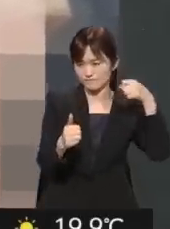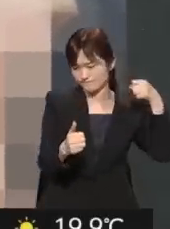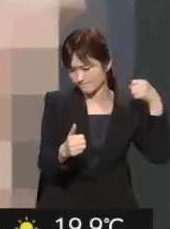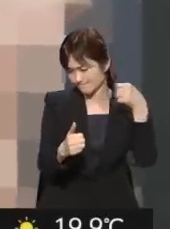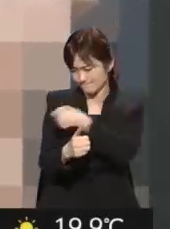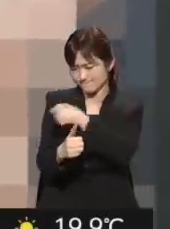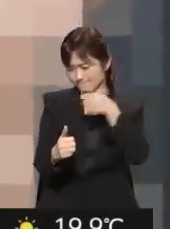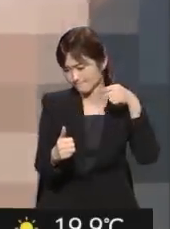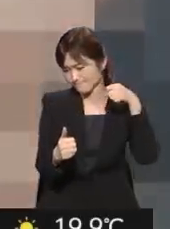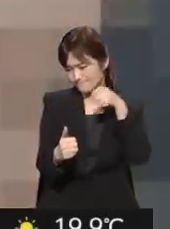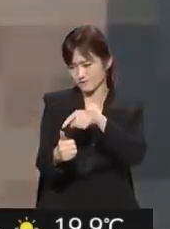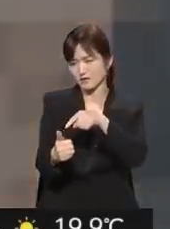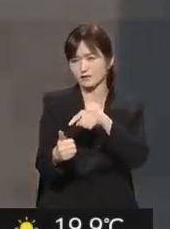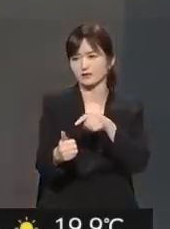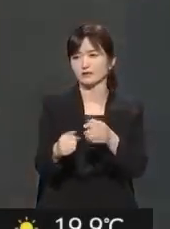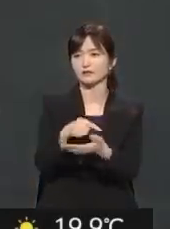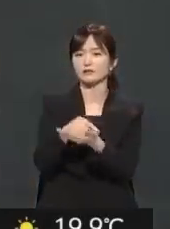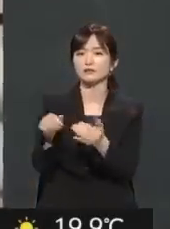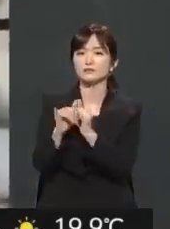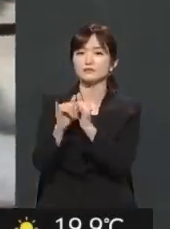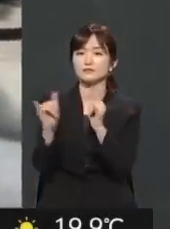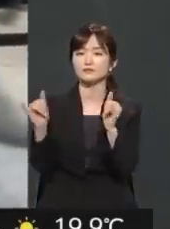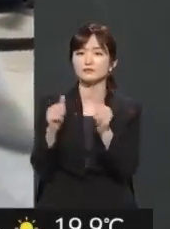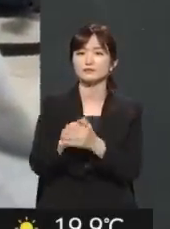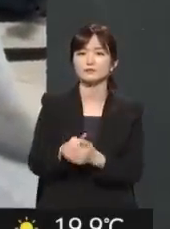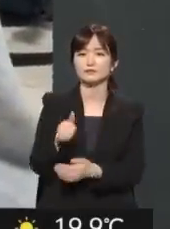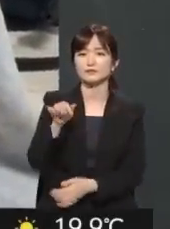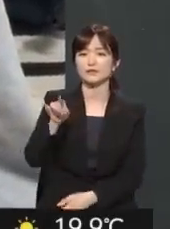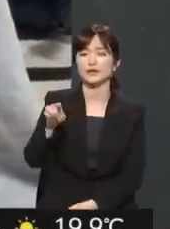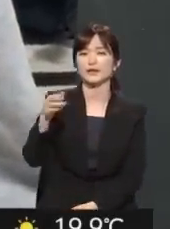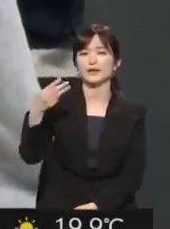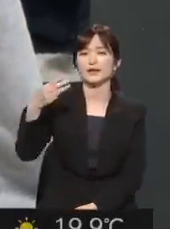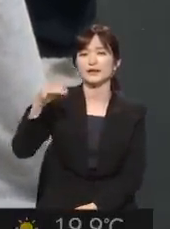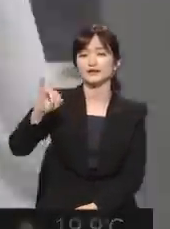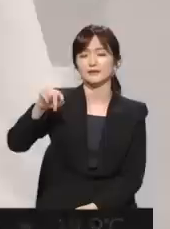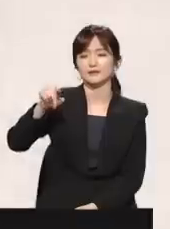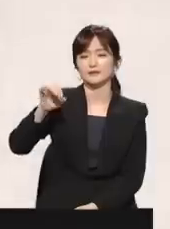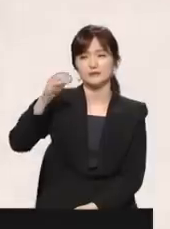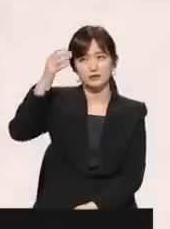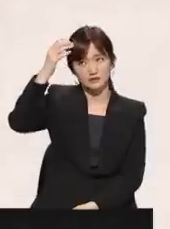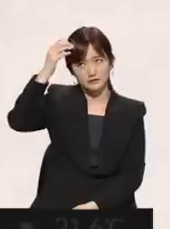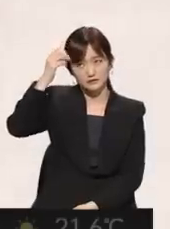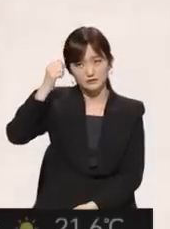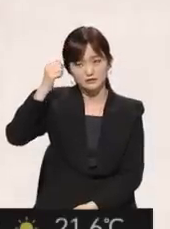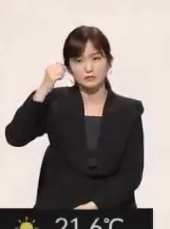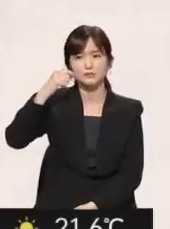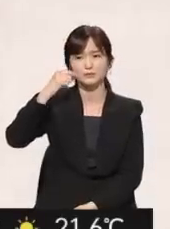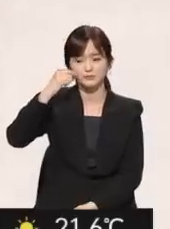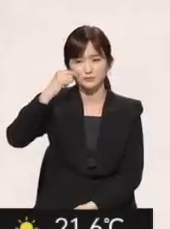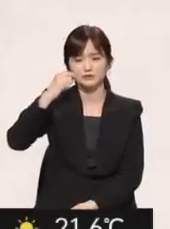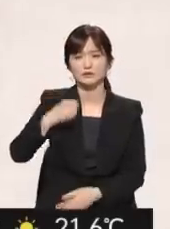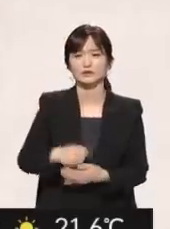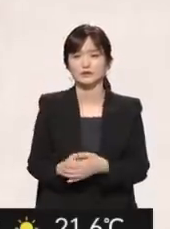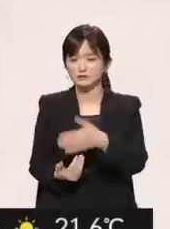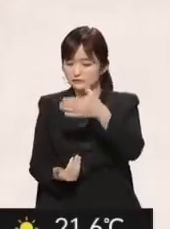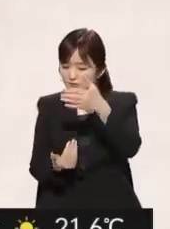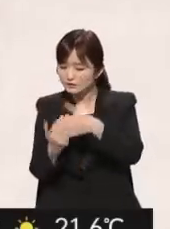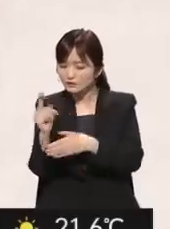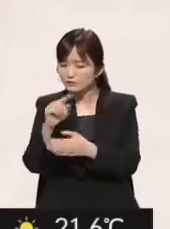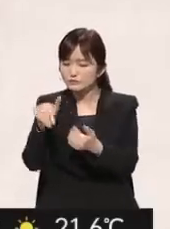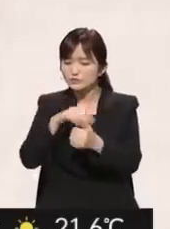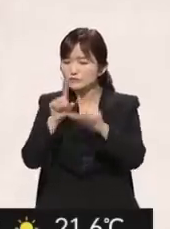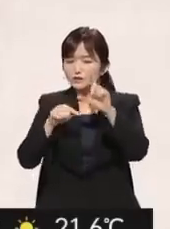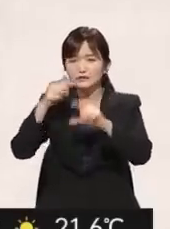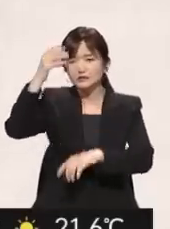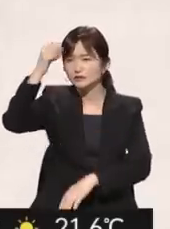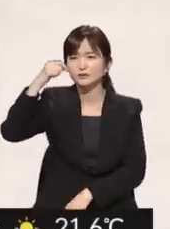지금이 피해자 같은 경우는 해리성 기억 장애 것을 앓고 있는 상황이기 때문에 사고 당시에 어떤 상황이었는가를